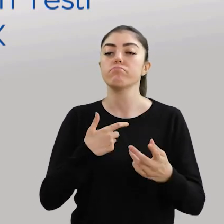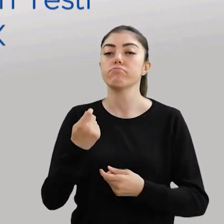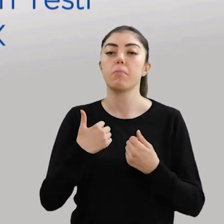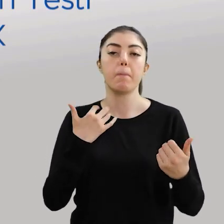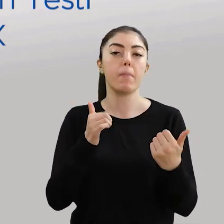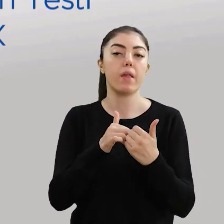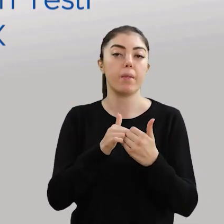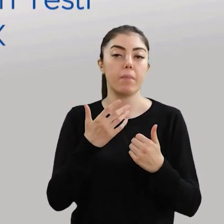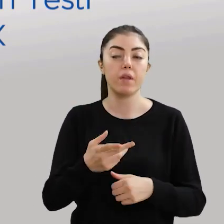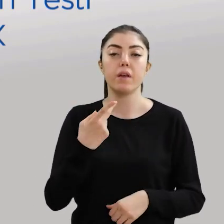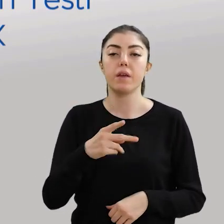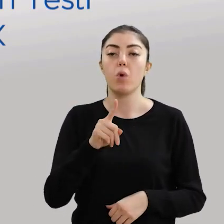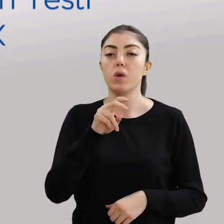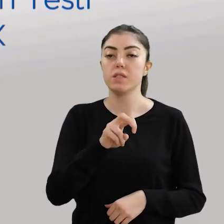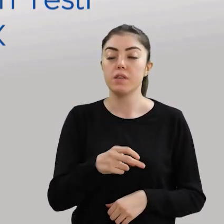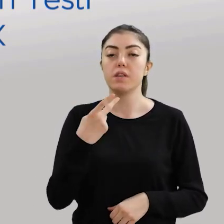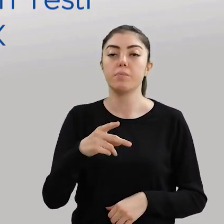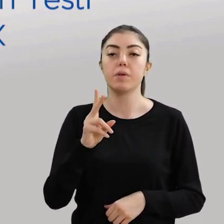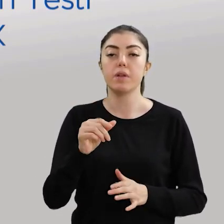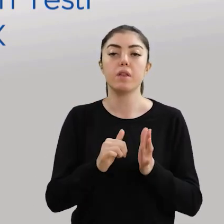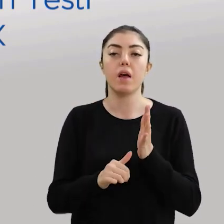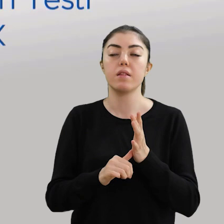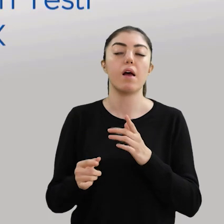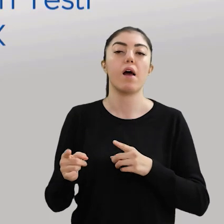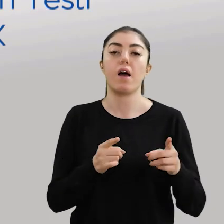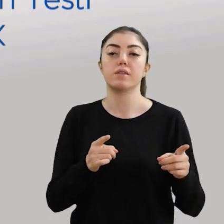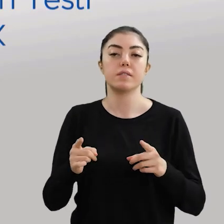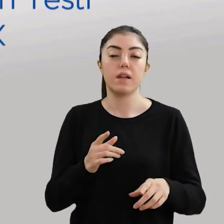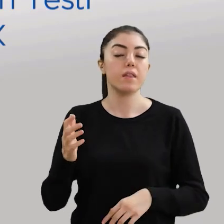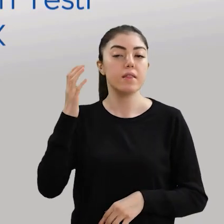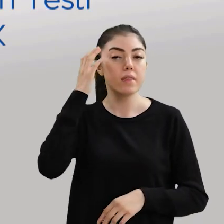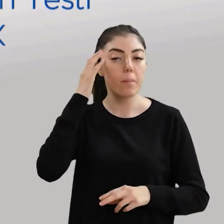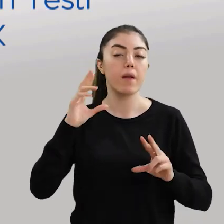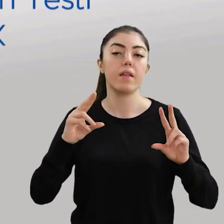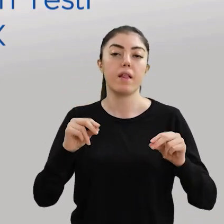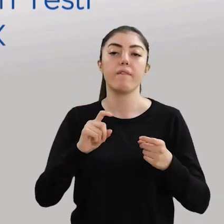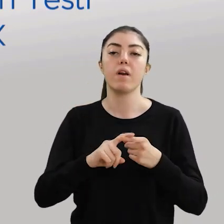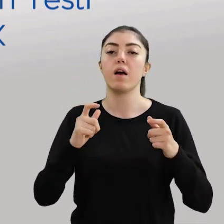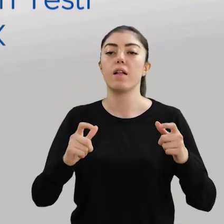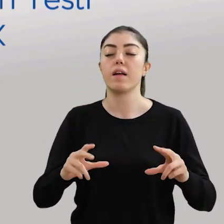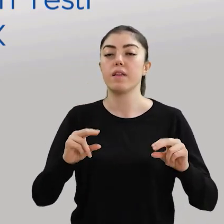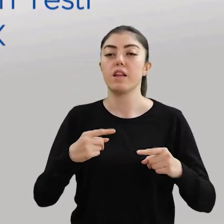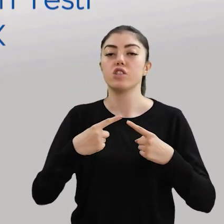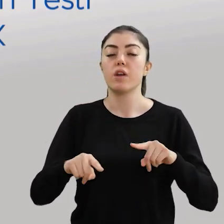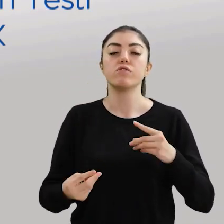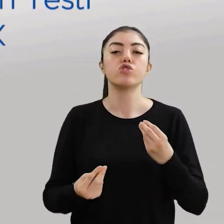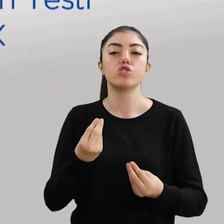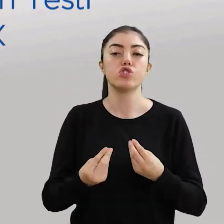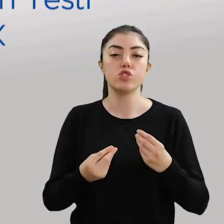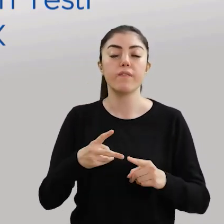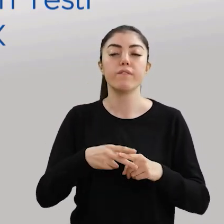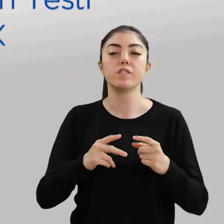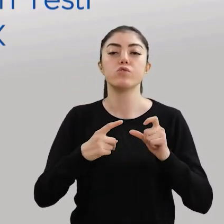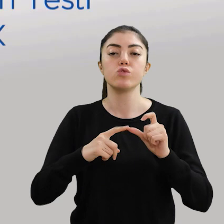çalışmasında sizlerle 2018-2021 tarihleri arasında temel yeterlilik ve alan yeterlilik sınavlarında çıkan